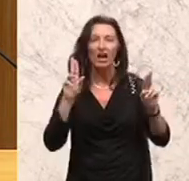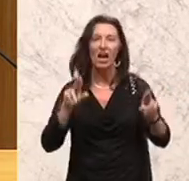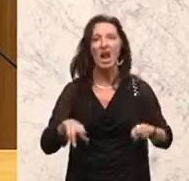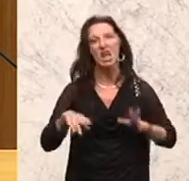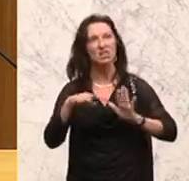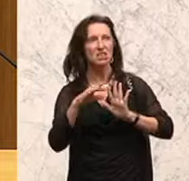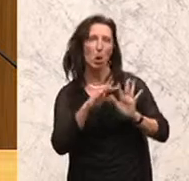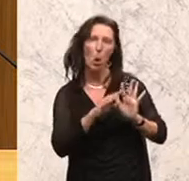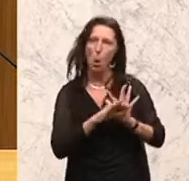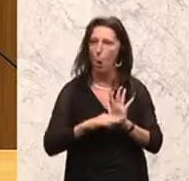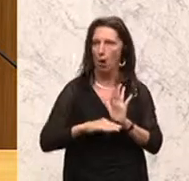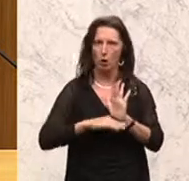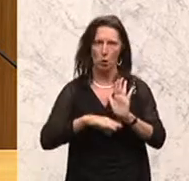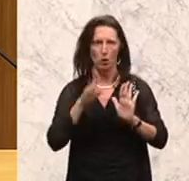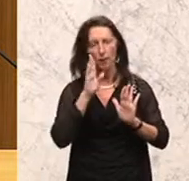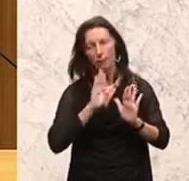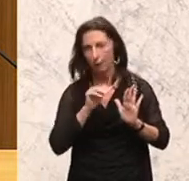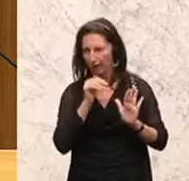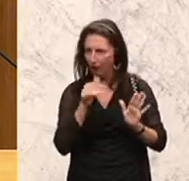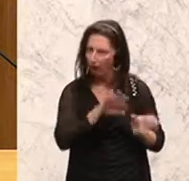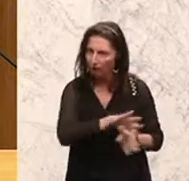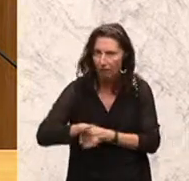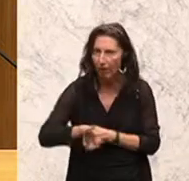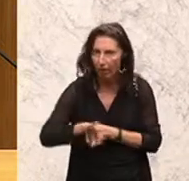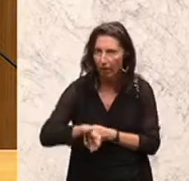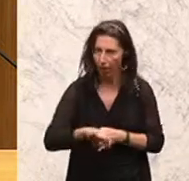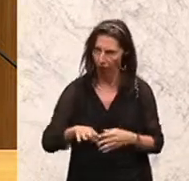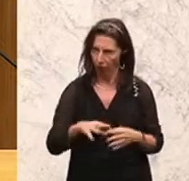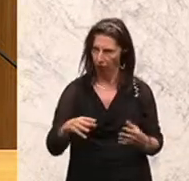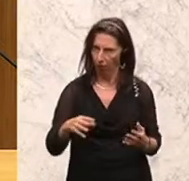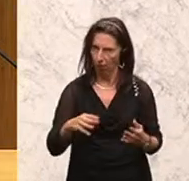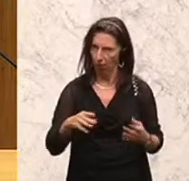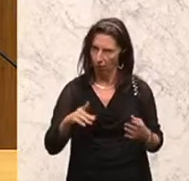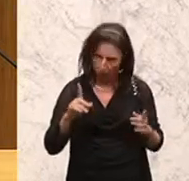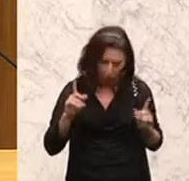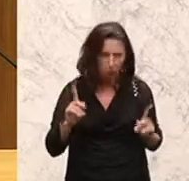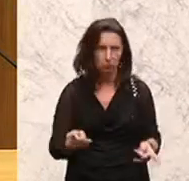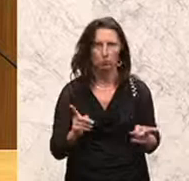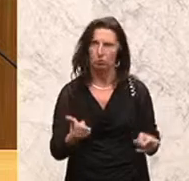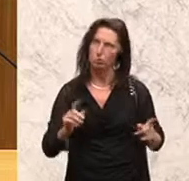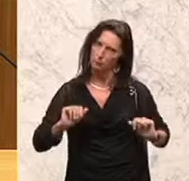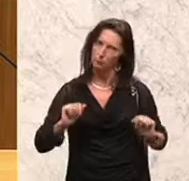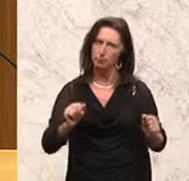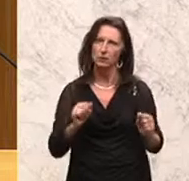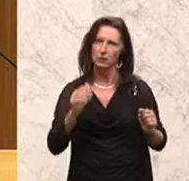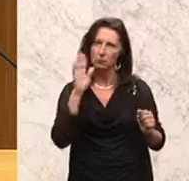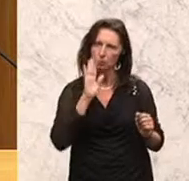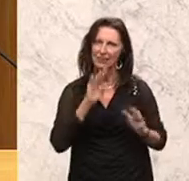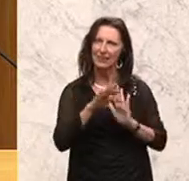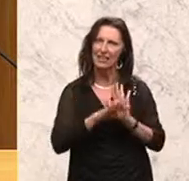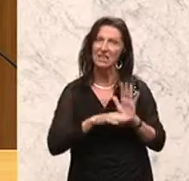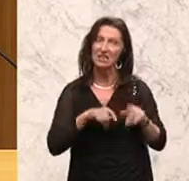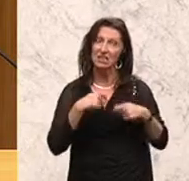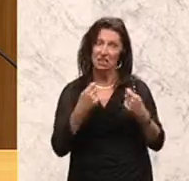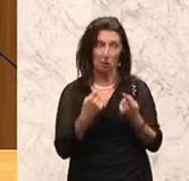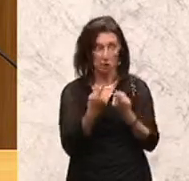weil Sie die Situation nicht im Griff haben, weil das macht die Situation nicht besser, sondern die Rechtsordnung schlechter. Nehmen Sie den Gesetzgeber, nämlich auch